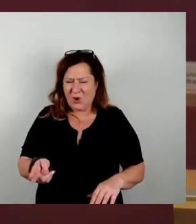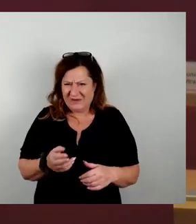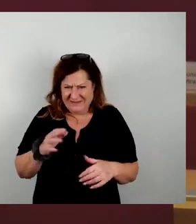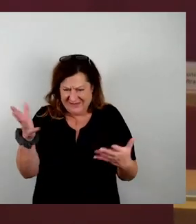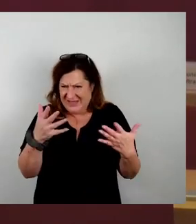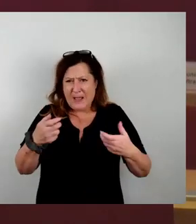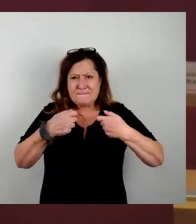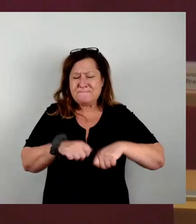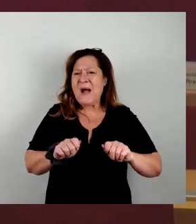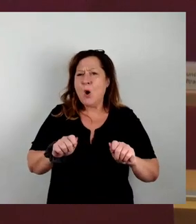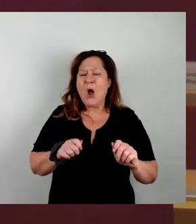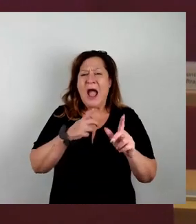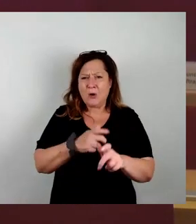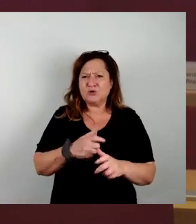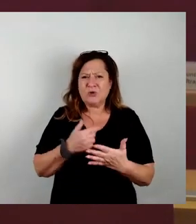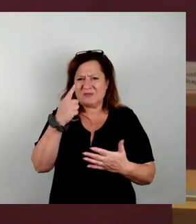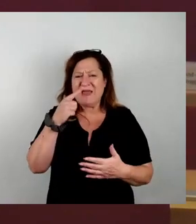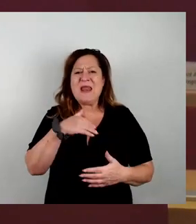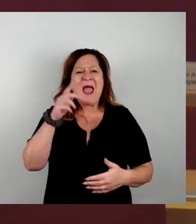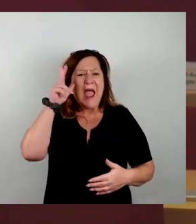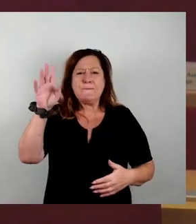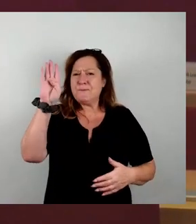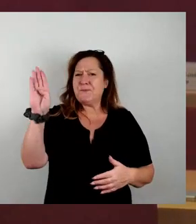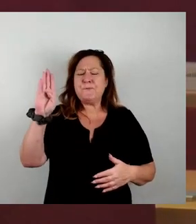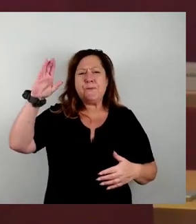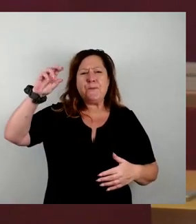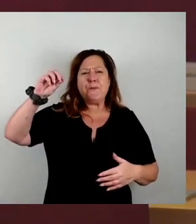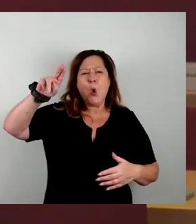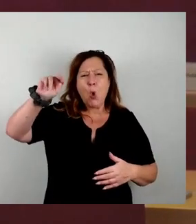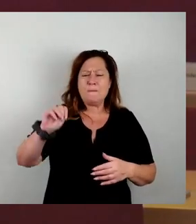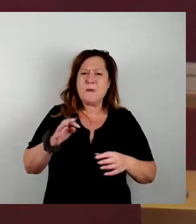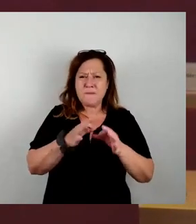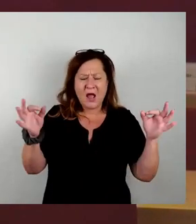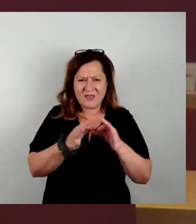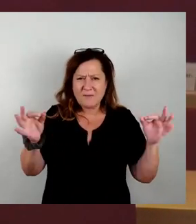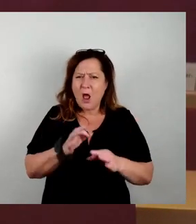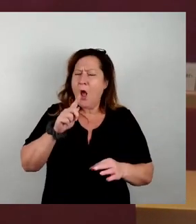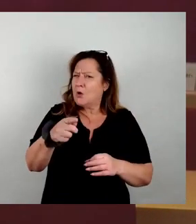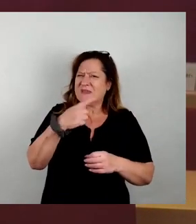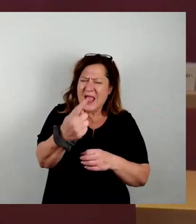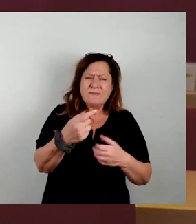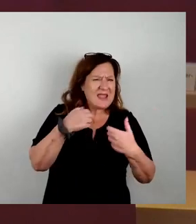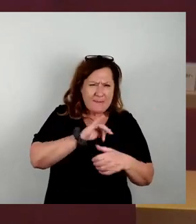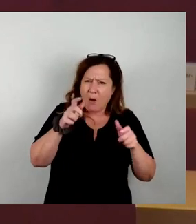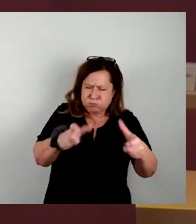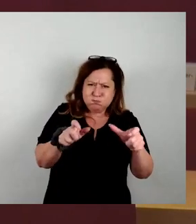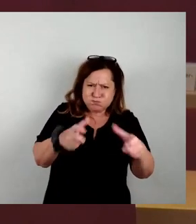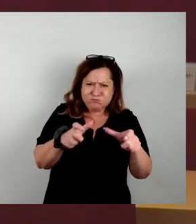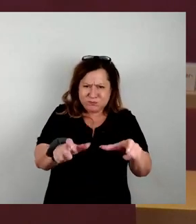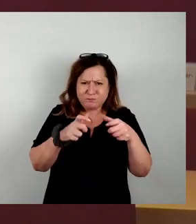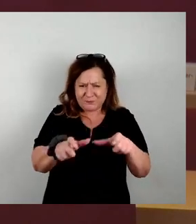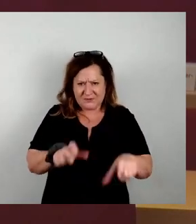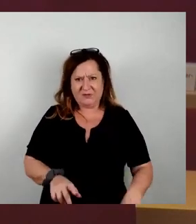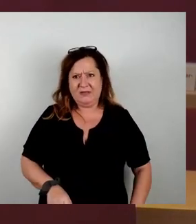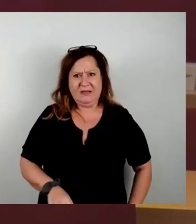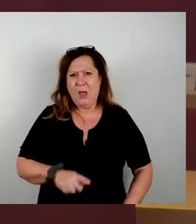Bauausschuss, wenn der Herr Kühn mal irgendeine Maßnahme macht, dann machen Sie Verkehrsversuche und so weiter und Sie blockieren, wo Sie können. Also das ist doch wirklich unehrlich bis